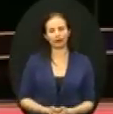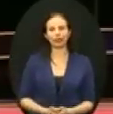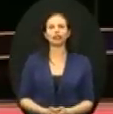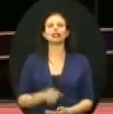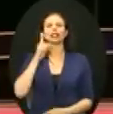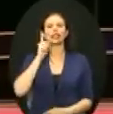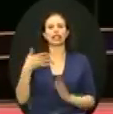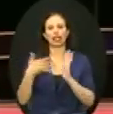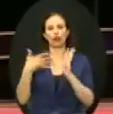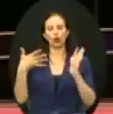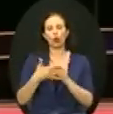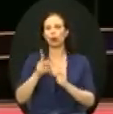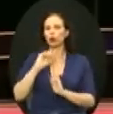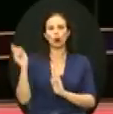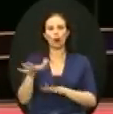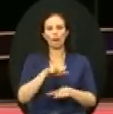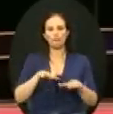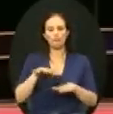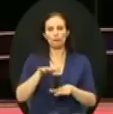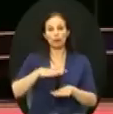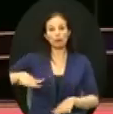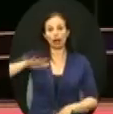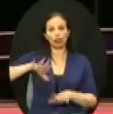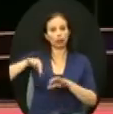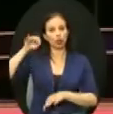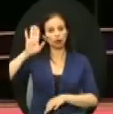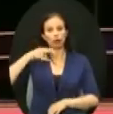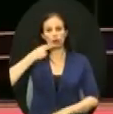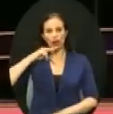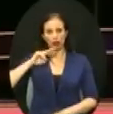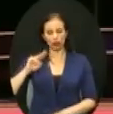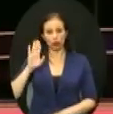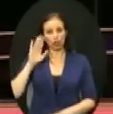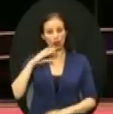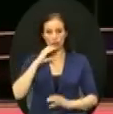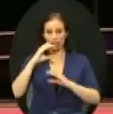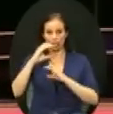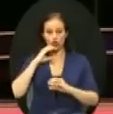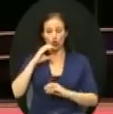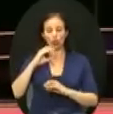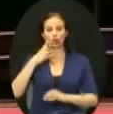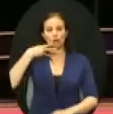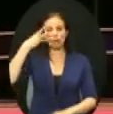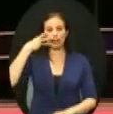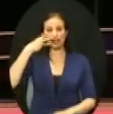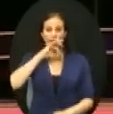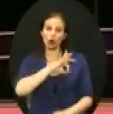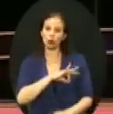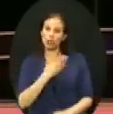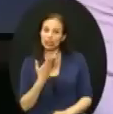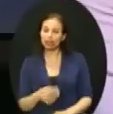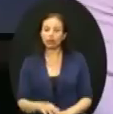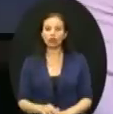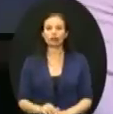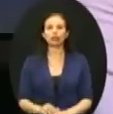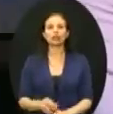צריך לבחון את כל מערכת הבחירות וההבטחות שניתנו גם במערכת תקשורתית, בשפה הרוסית, לשם